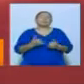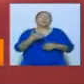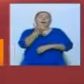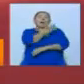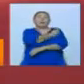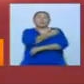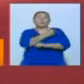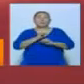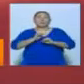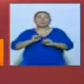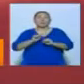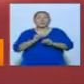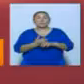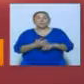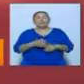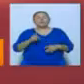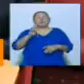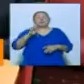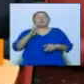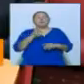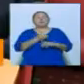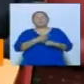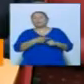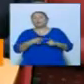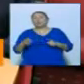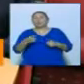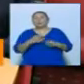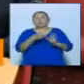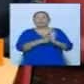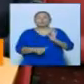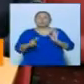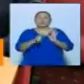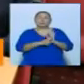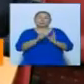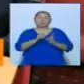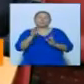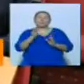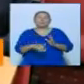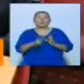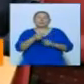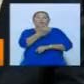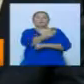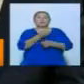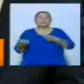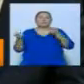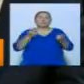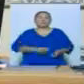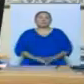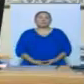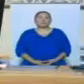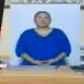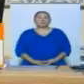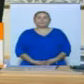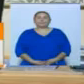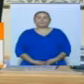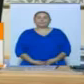вакцина қоры жеткілікті. Қараша айының соңына дейін өңірге 67000-нан астам вакцина жеткізіледі.